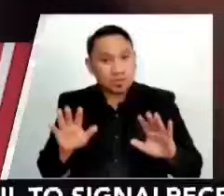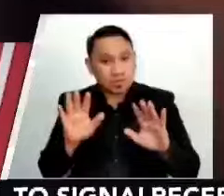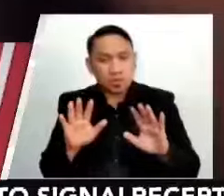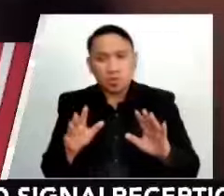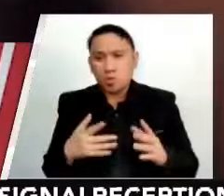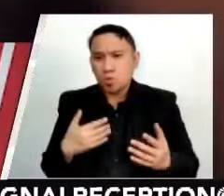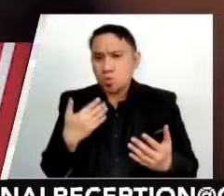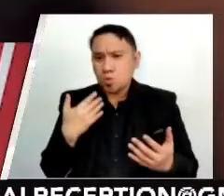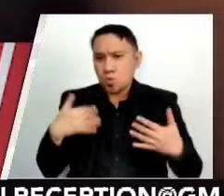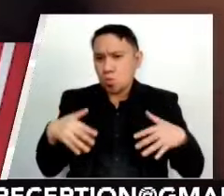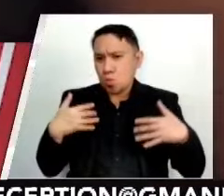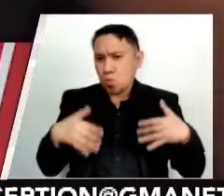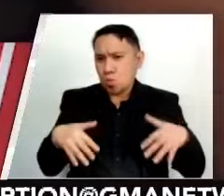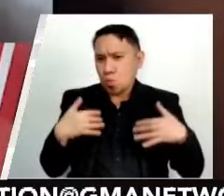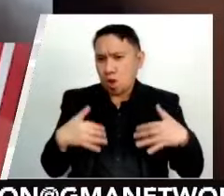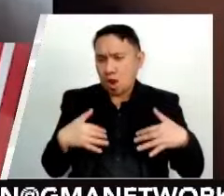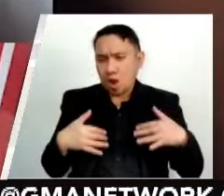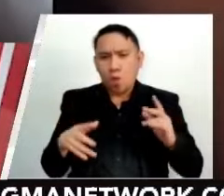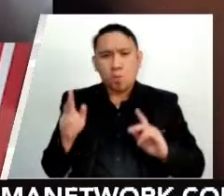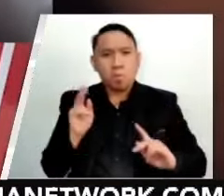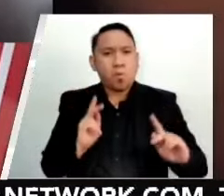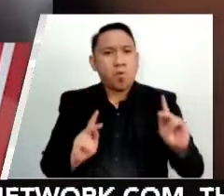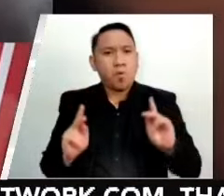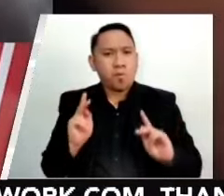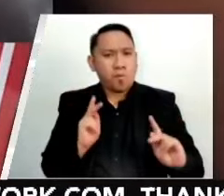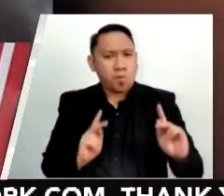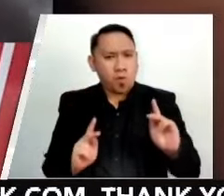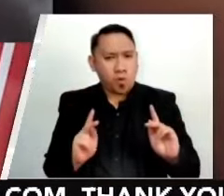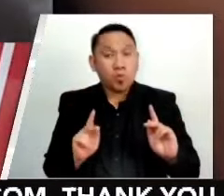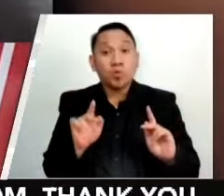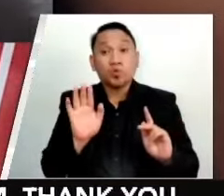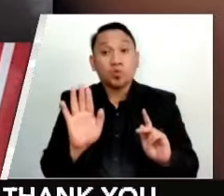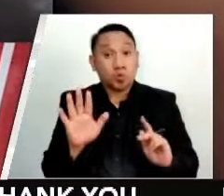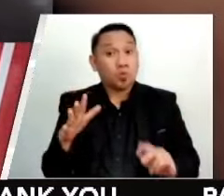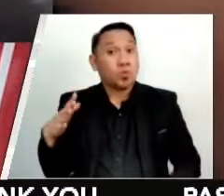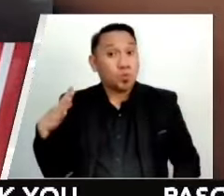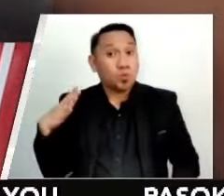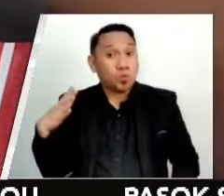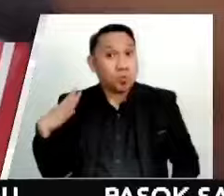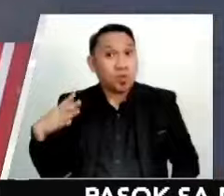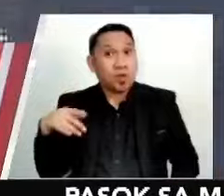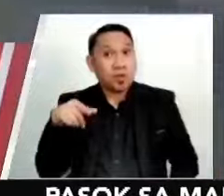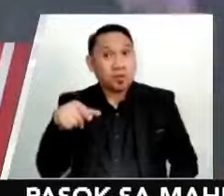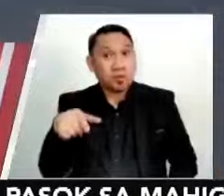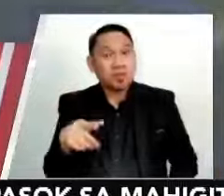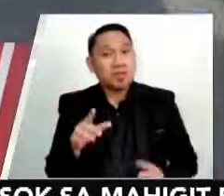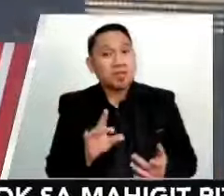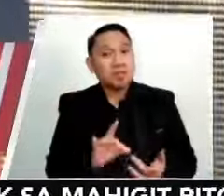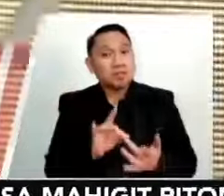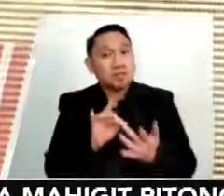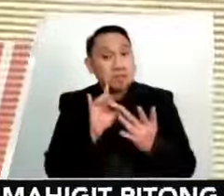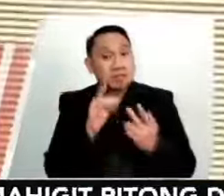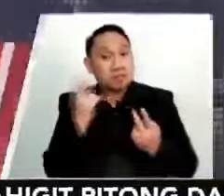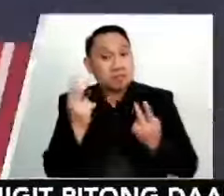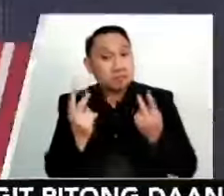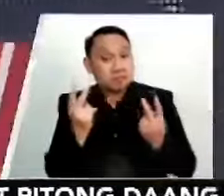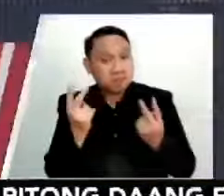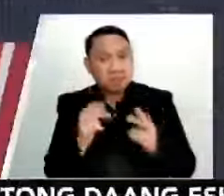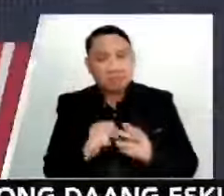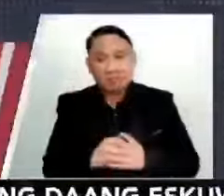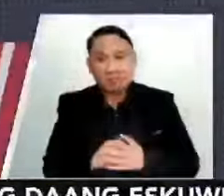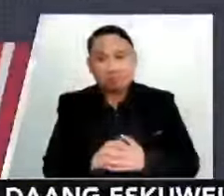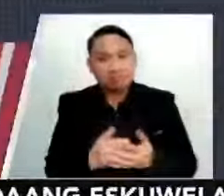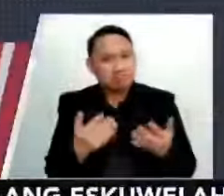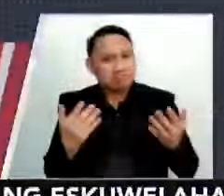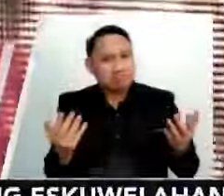ng The Voice Kids coaches, abangan din daw ang kanilang special guests. Sa gitna ng